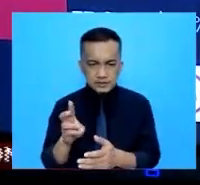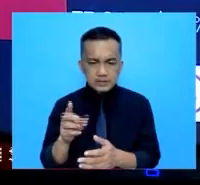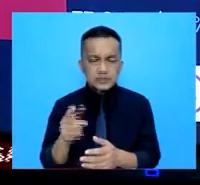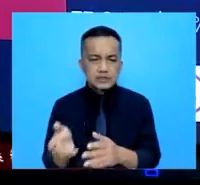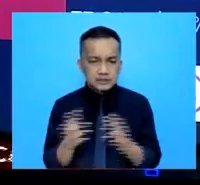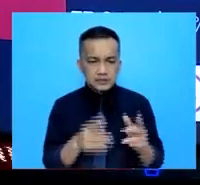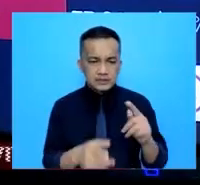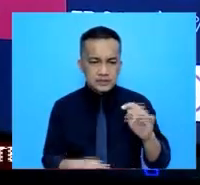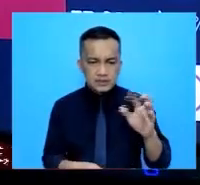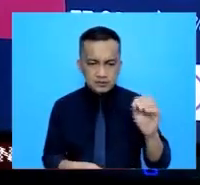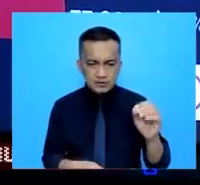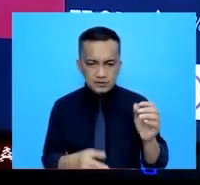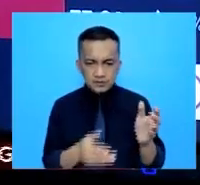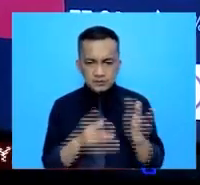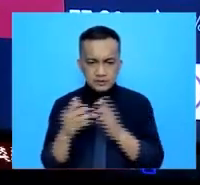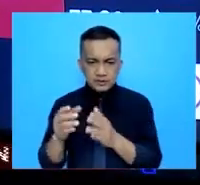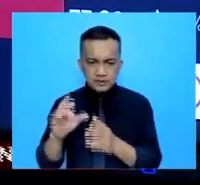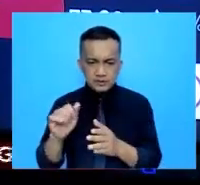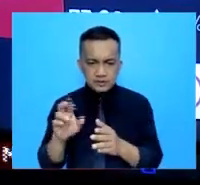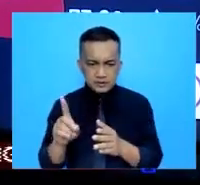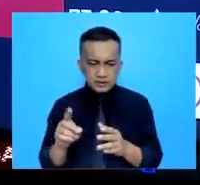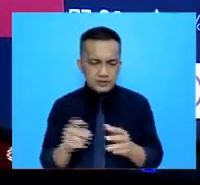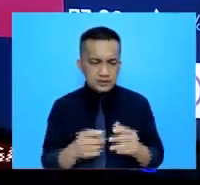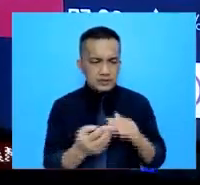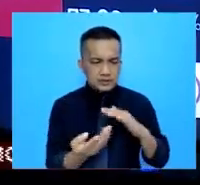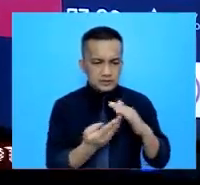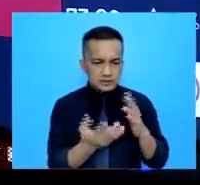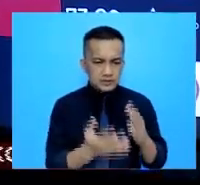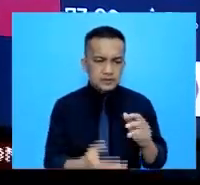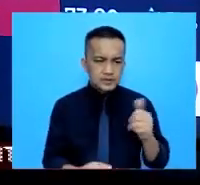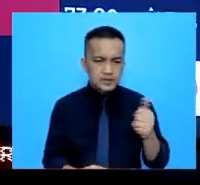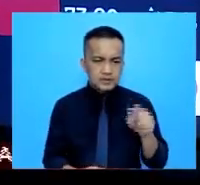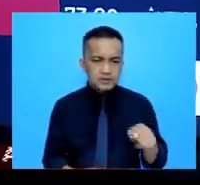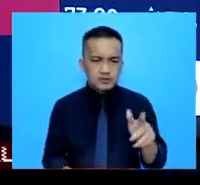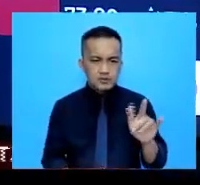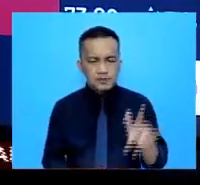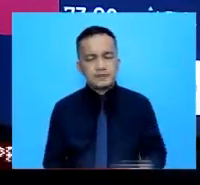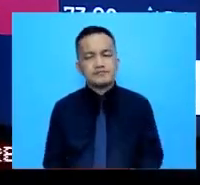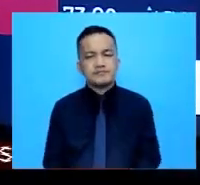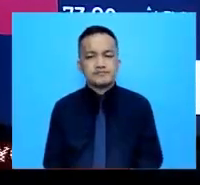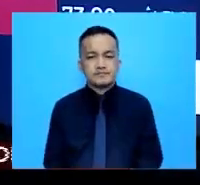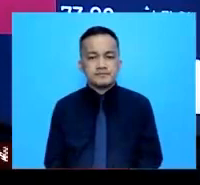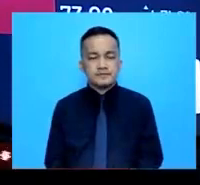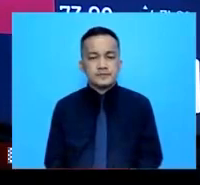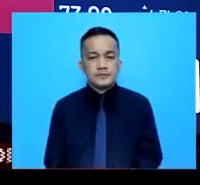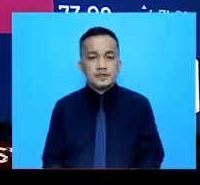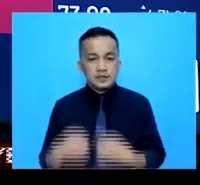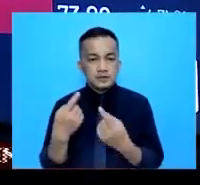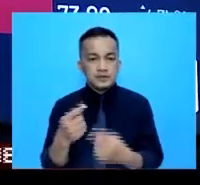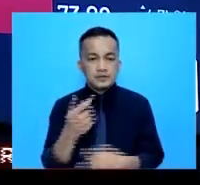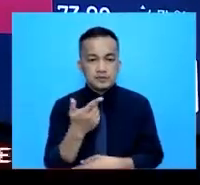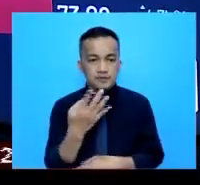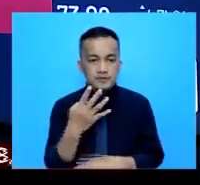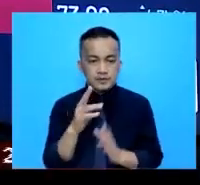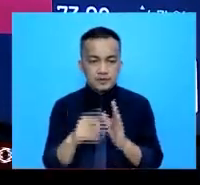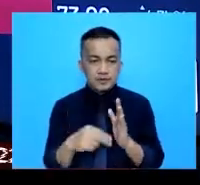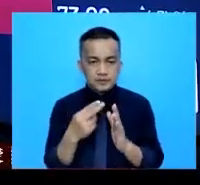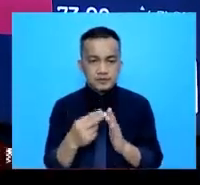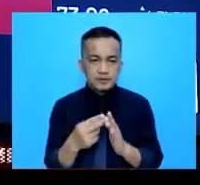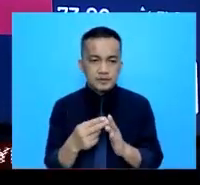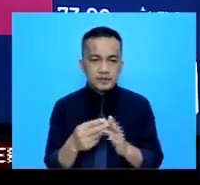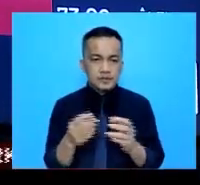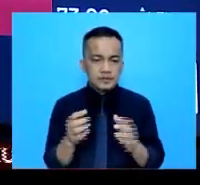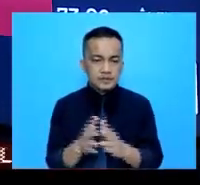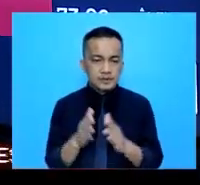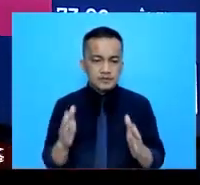and then card at subscribers, 10.25 million reach po. Sa nakalipas sa 24 na oras din po, pinakamalaki